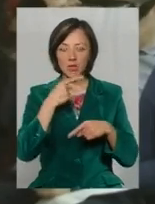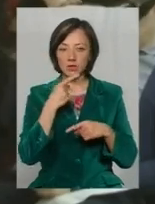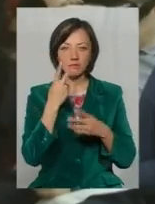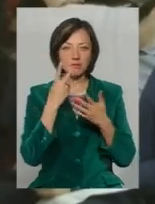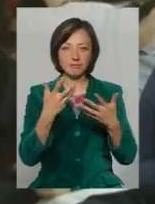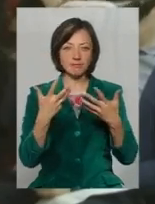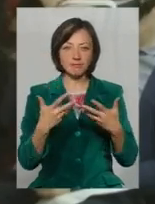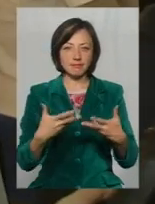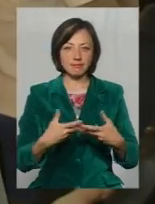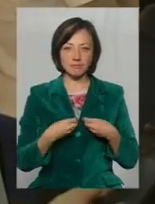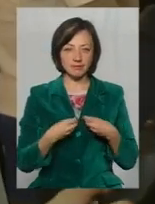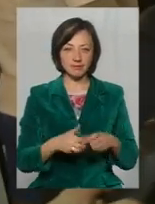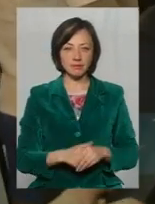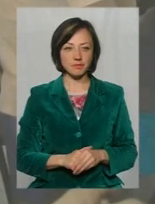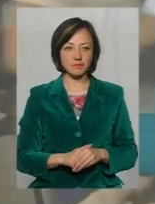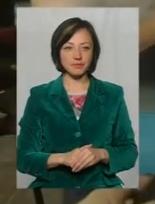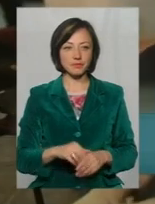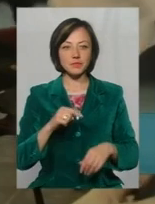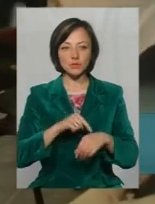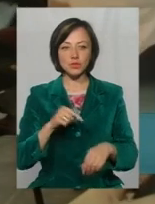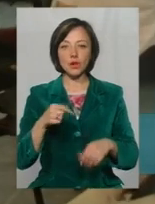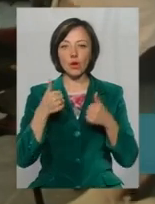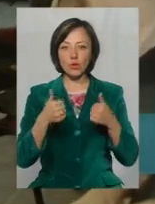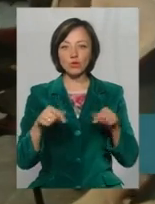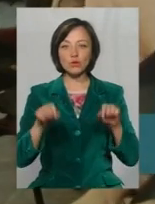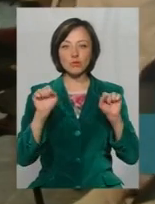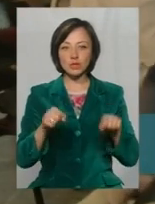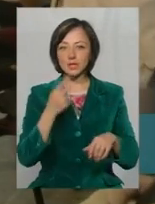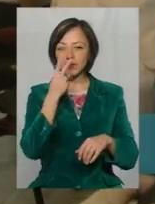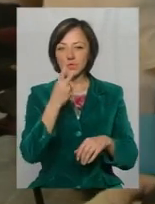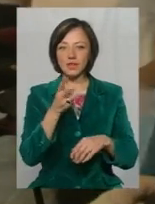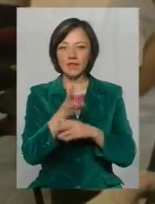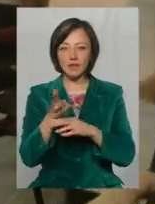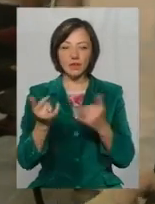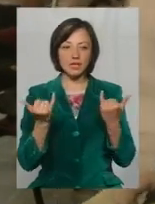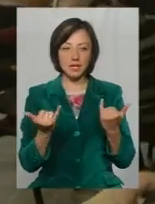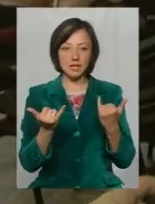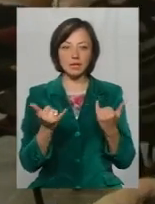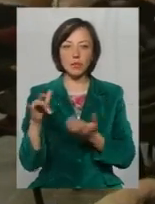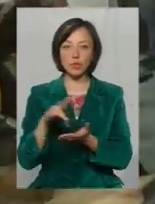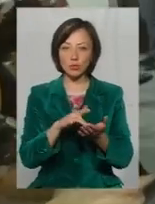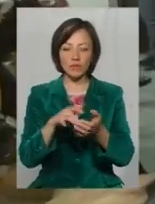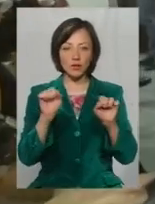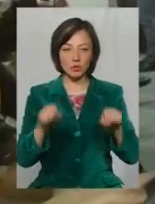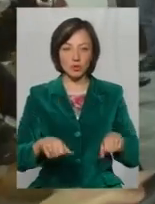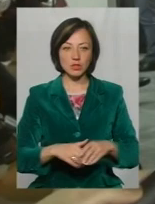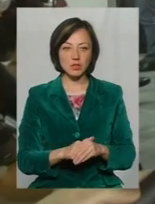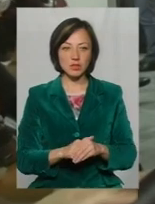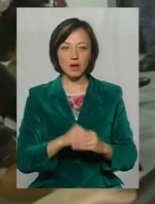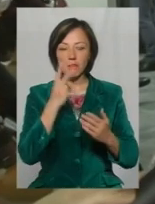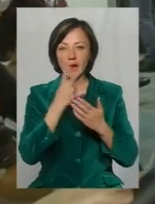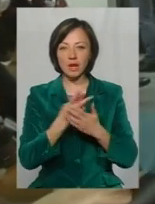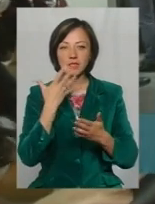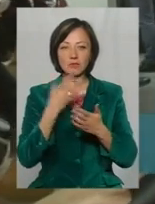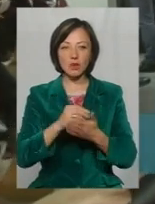видовище захоплююче. Відчуття хороші. Раніше тут можна було тільки дивитися відео, а зараз і подорожувати. Бачиш своє місто